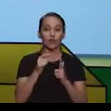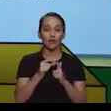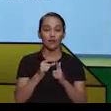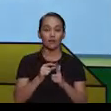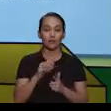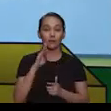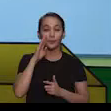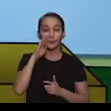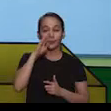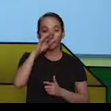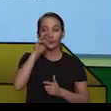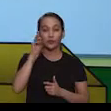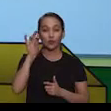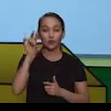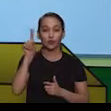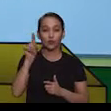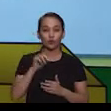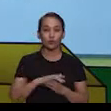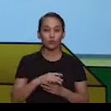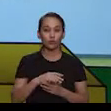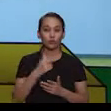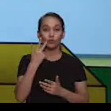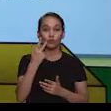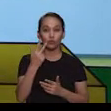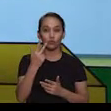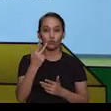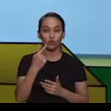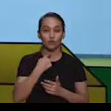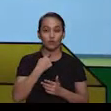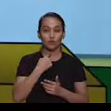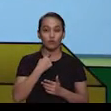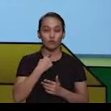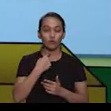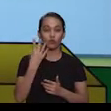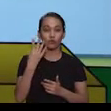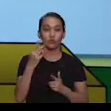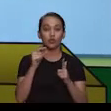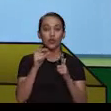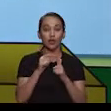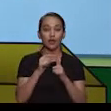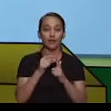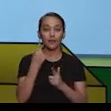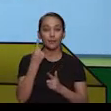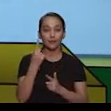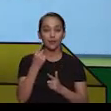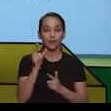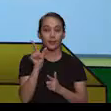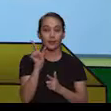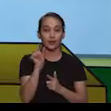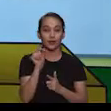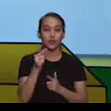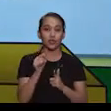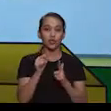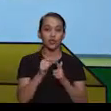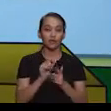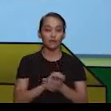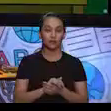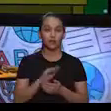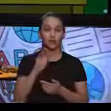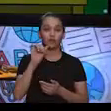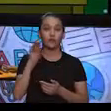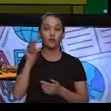Tong 3 tovush, 2 harf, 1 harf birikmasi. Futbol